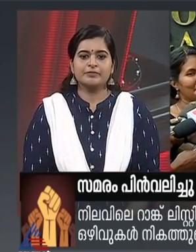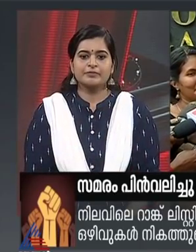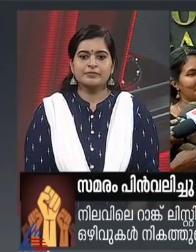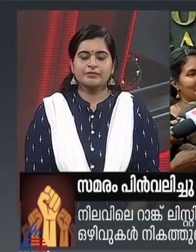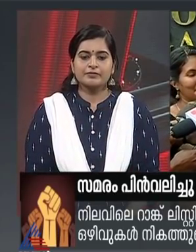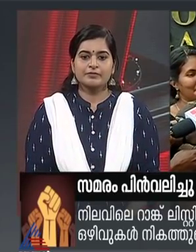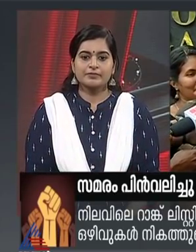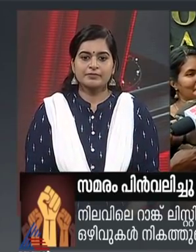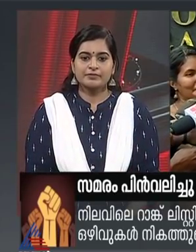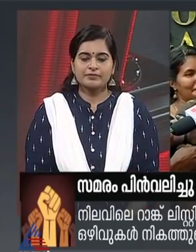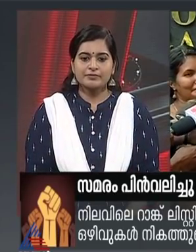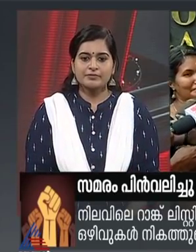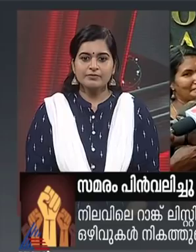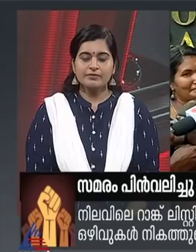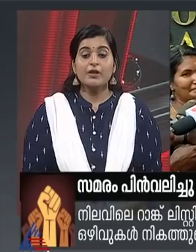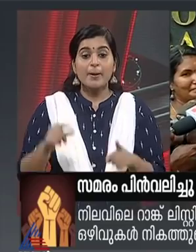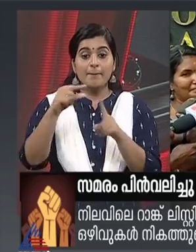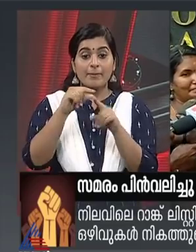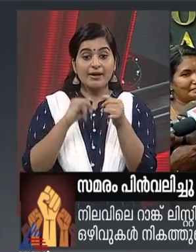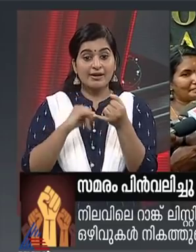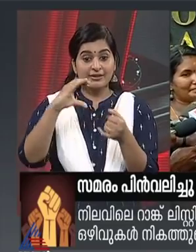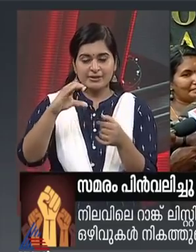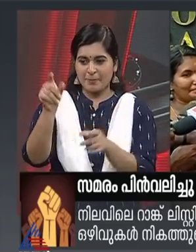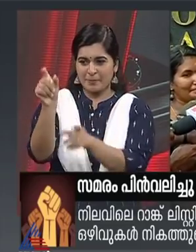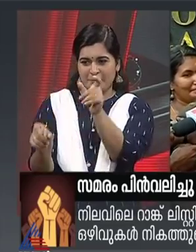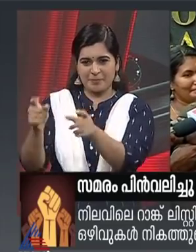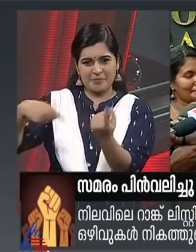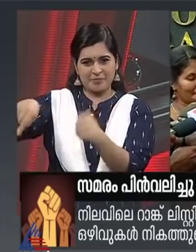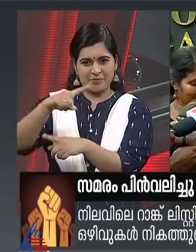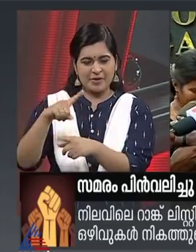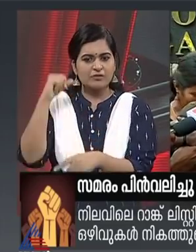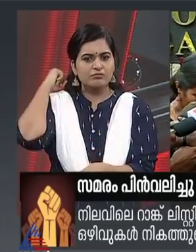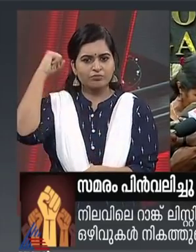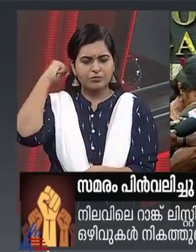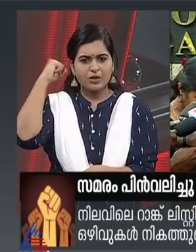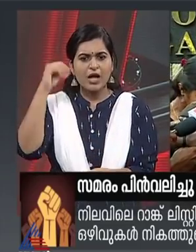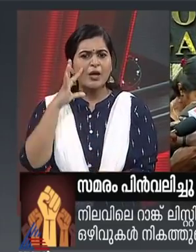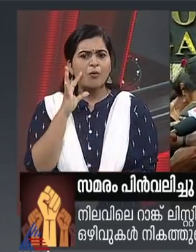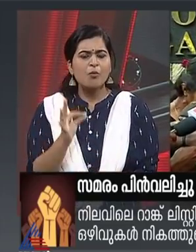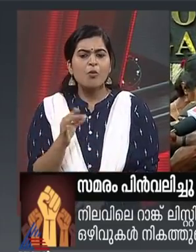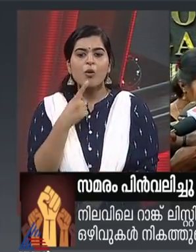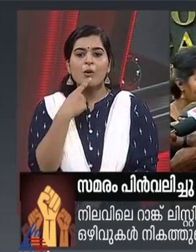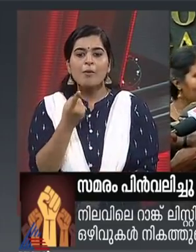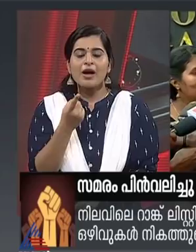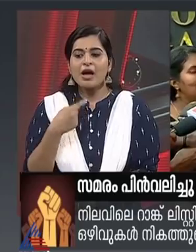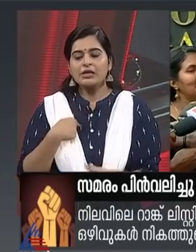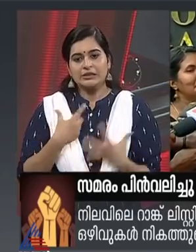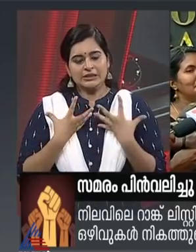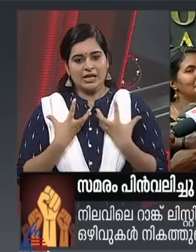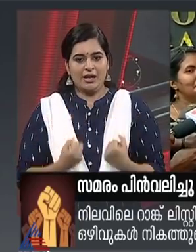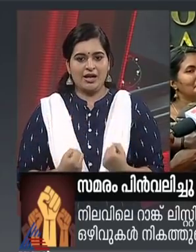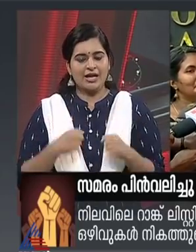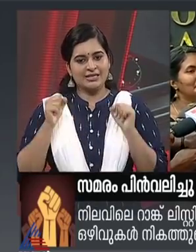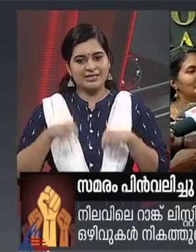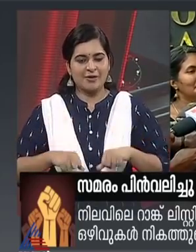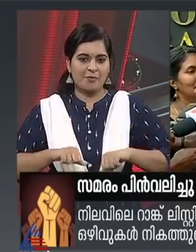തന്നെ ഞങ്ങളുടെ സമരത്തിൻ്റെ മുഖ്യമായ ആവശ്യങ്ങളിൽ ഒന്ന് ഞങ്ങൾക്ക് നേടിയതുകൊണ്ട് തന്നെ